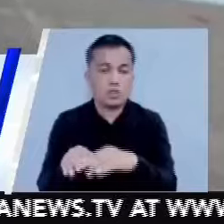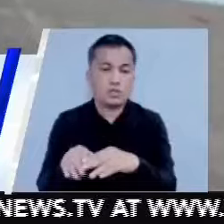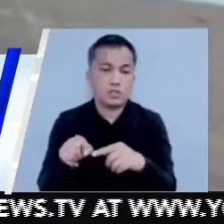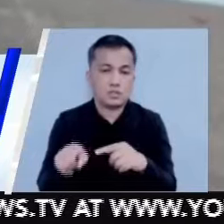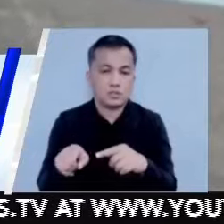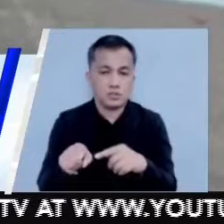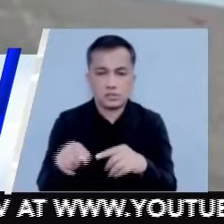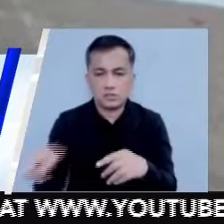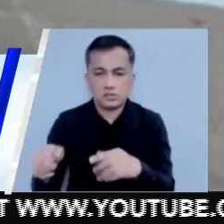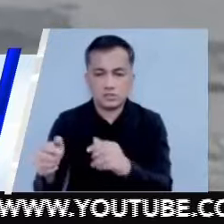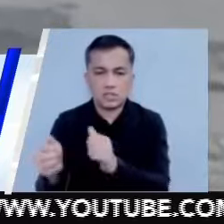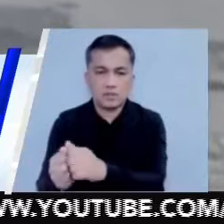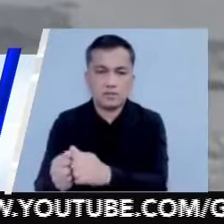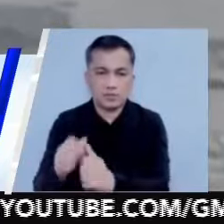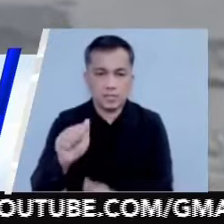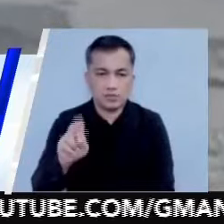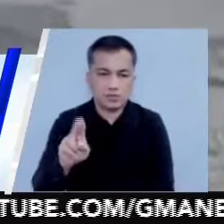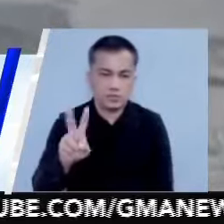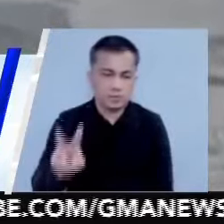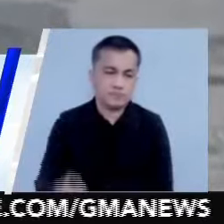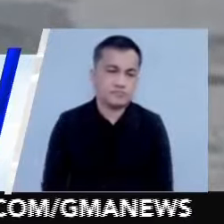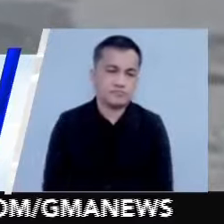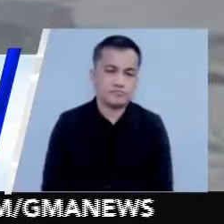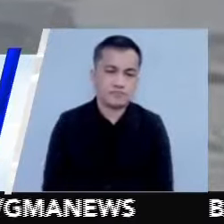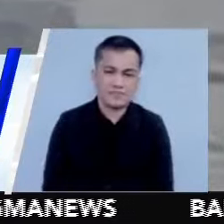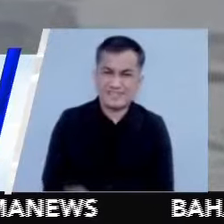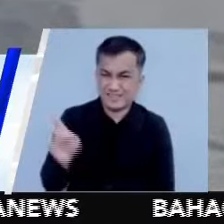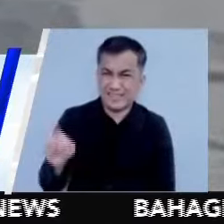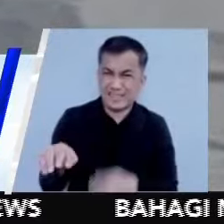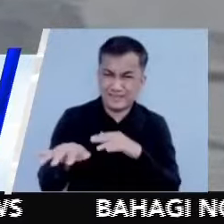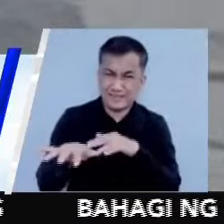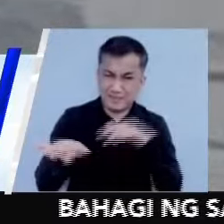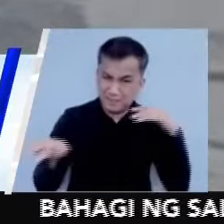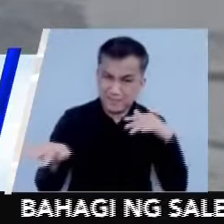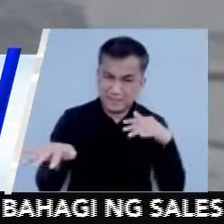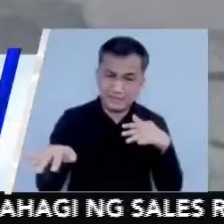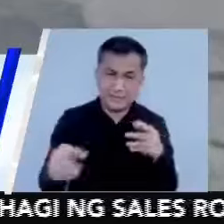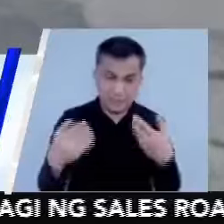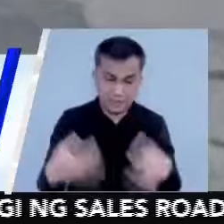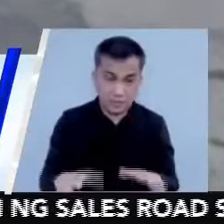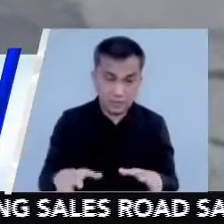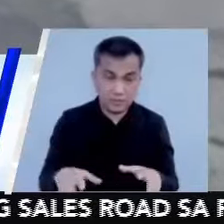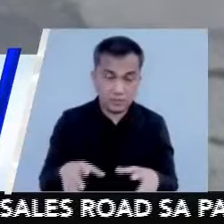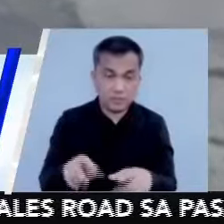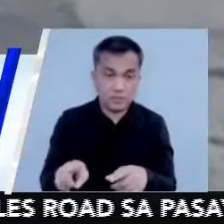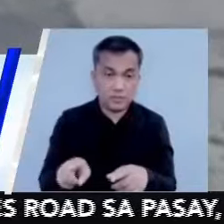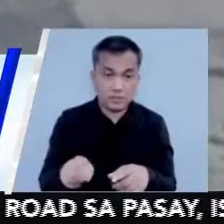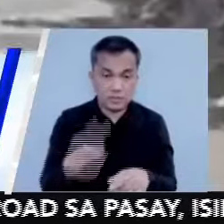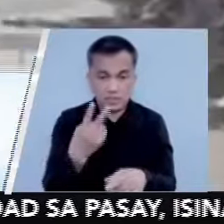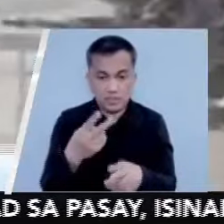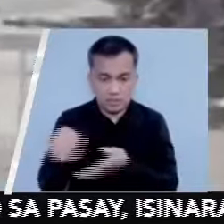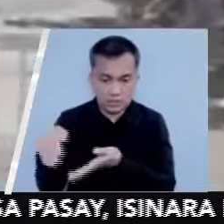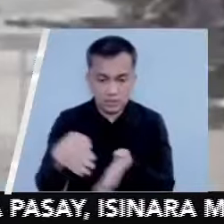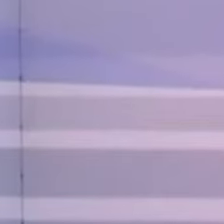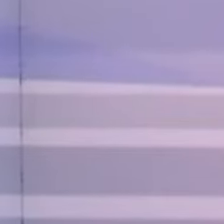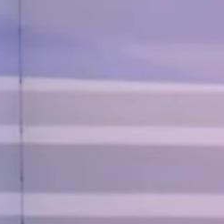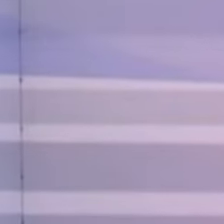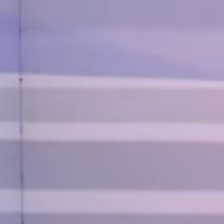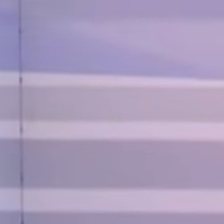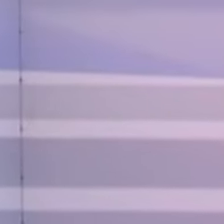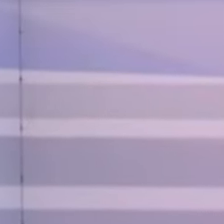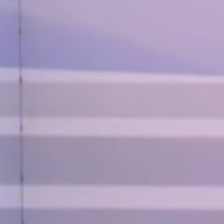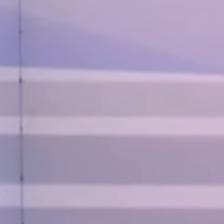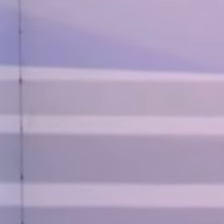nadamay ang AUV. Nagdulot ng traffic ang insidente matapos masakop ang dalawang lane ng kalsada.